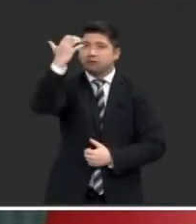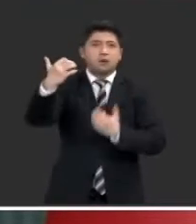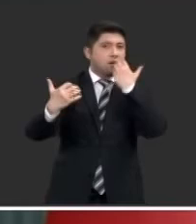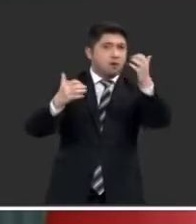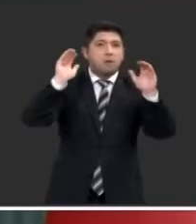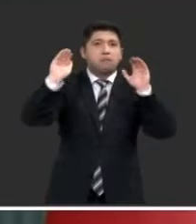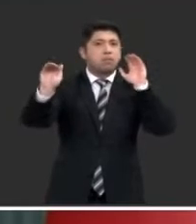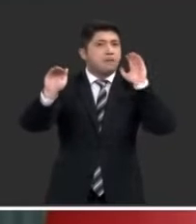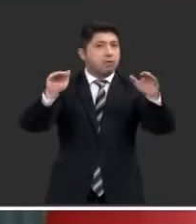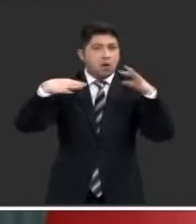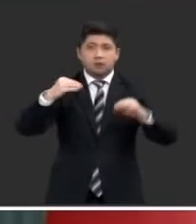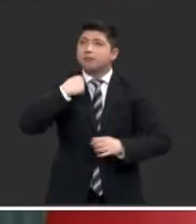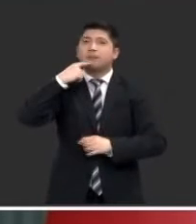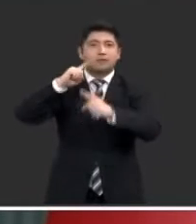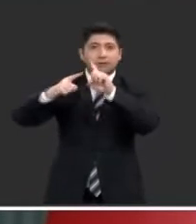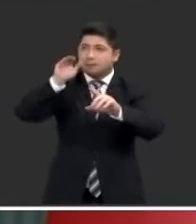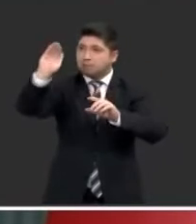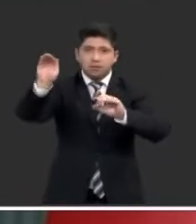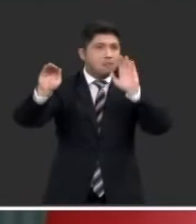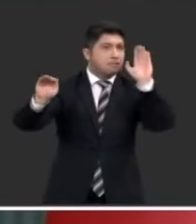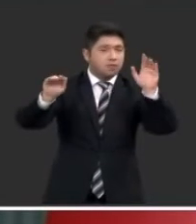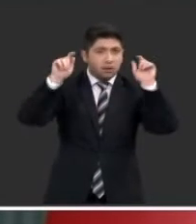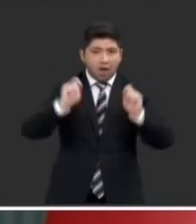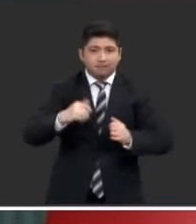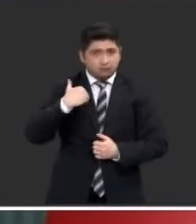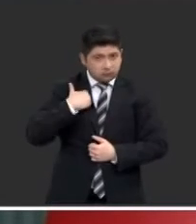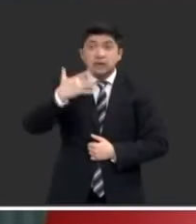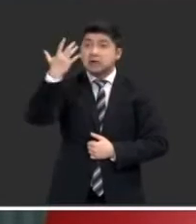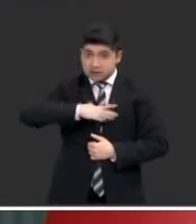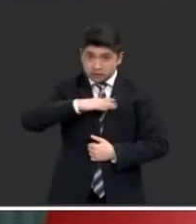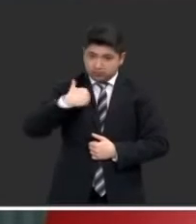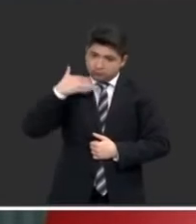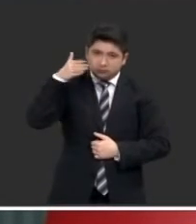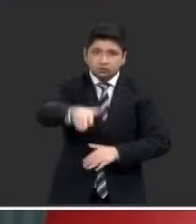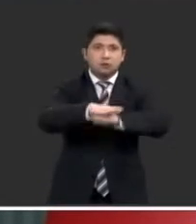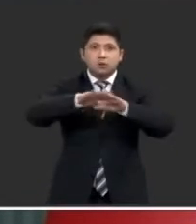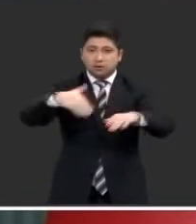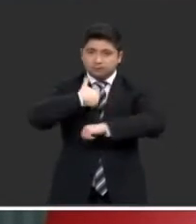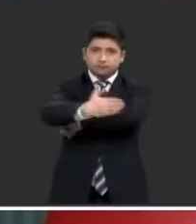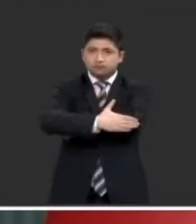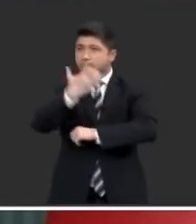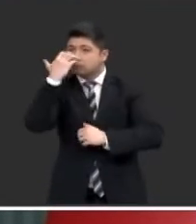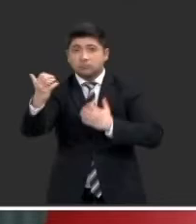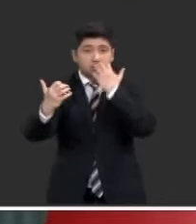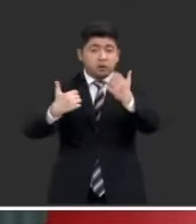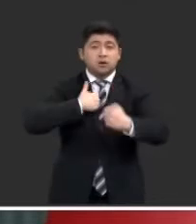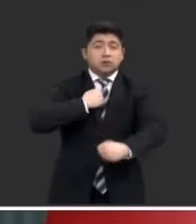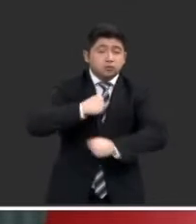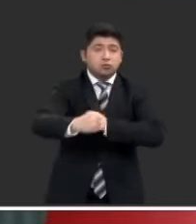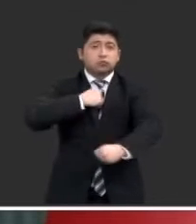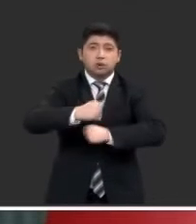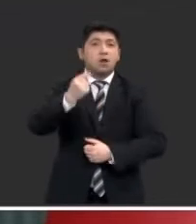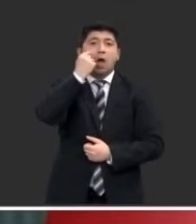bulunduk bu telkini yaptık ve bu konuda arabuluculuk teklifi dahil gösterdiğimiz samimi gayret